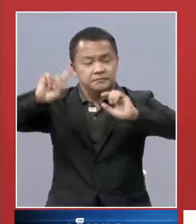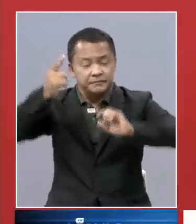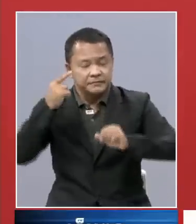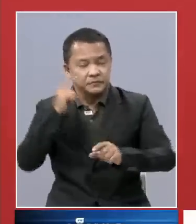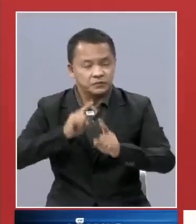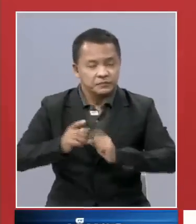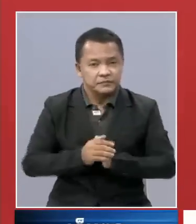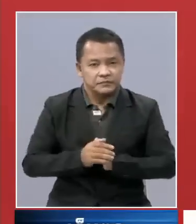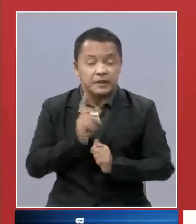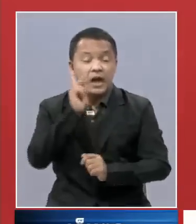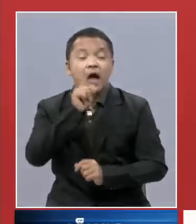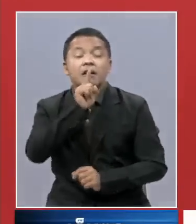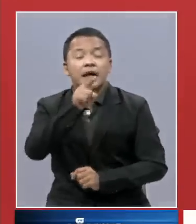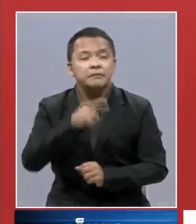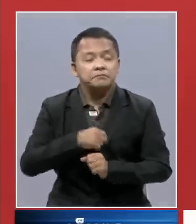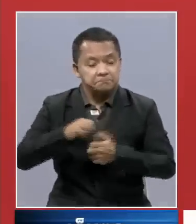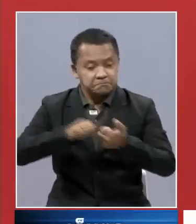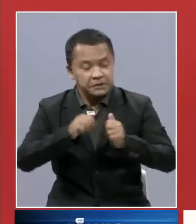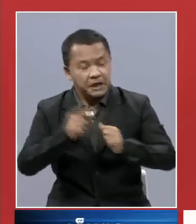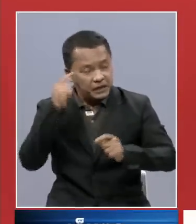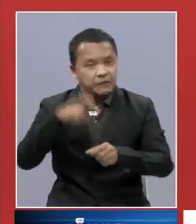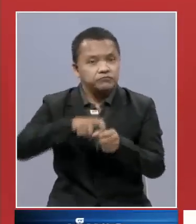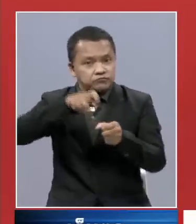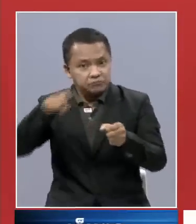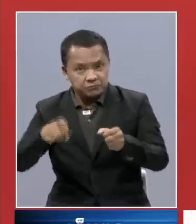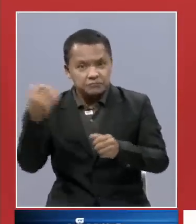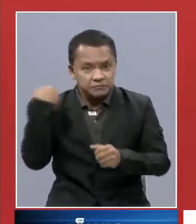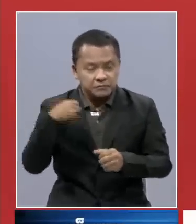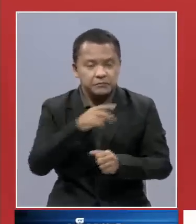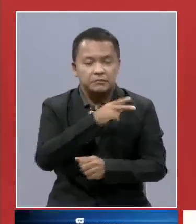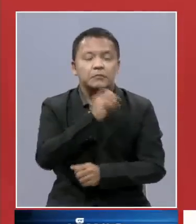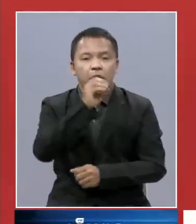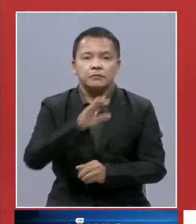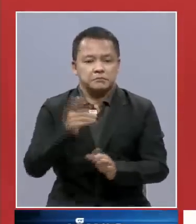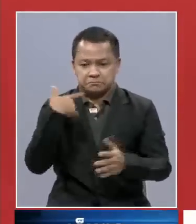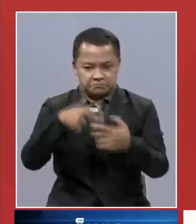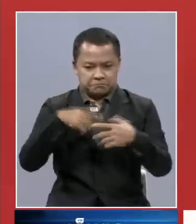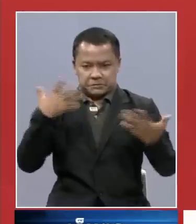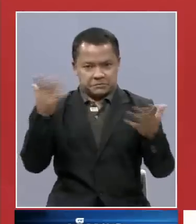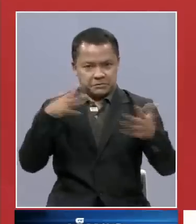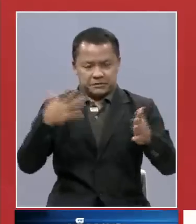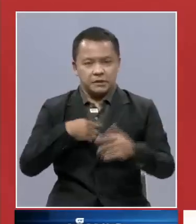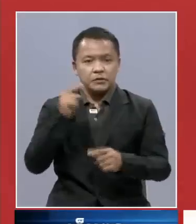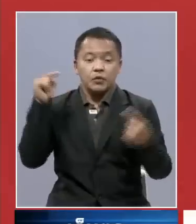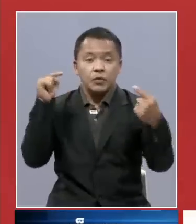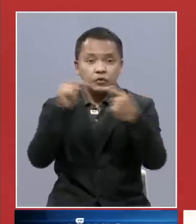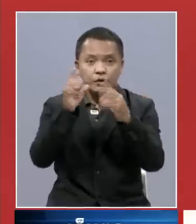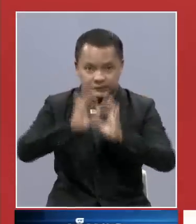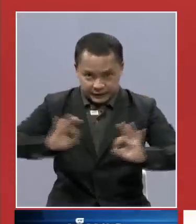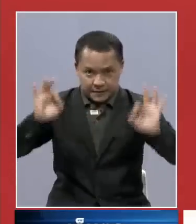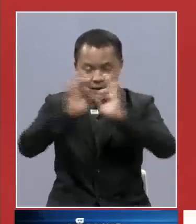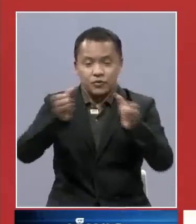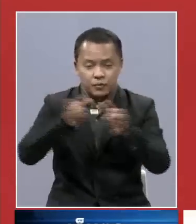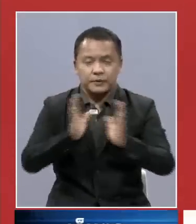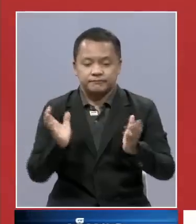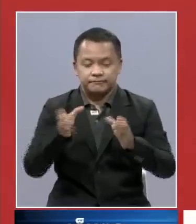ก็คือนักข่าวถามว่าเดือดแบบนี้ถึงขั้นจะถอนตัวกันหรือเปล่าคุณหมอชลน่านก็บอกว่าไม่ได้คิดแบบนั้นนะเพราะเป้าหมายหลักของเรา